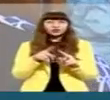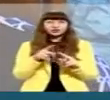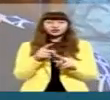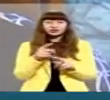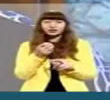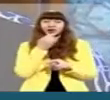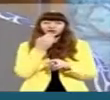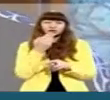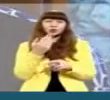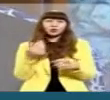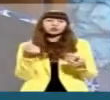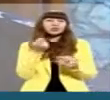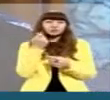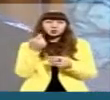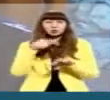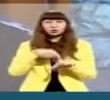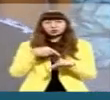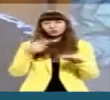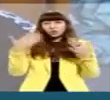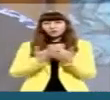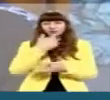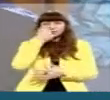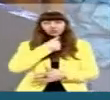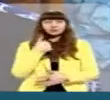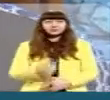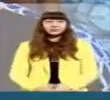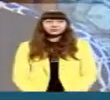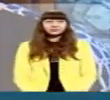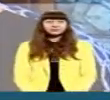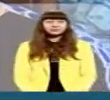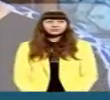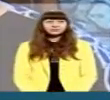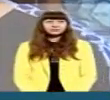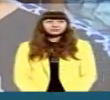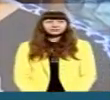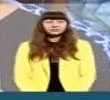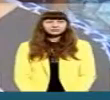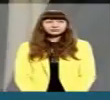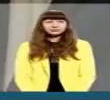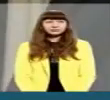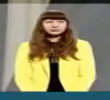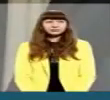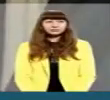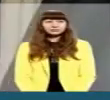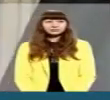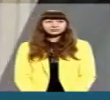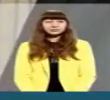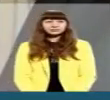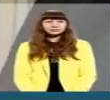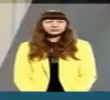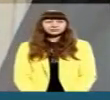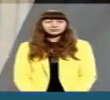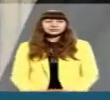мәз боп қалдық. Мына аурудың тезірек беті қайтып, осы жылды жақсы шығарып салып, келер жылдан көп жақсылық күтеміз. Қонақтарды